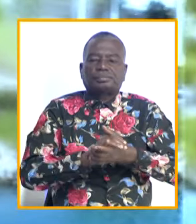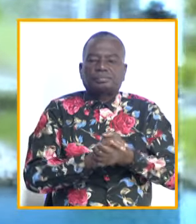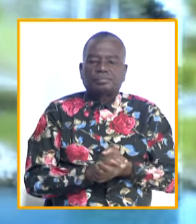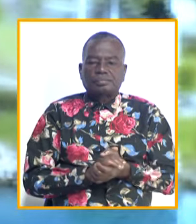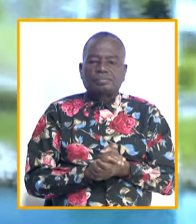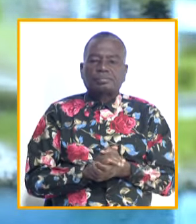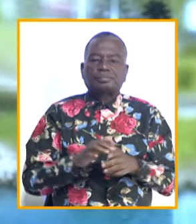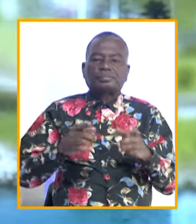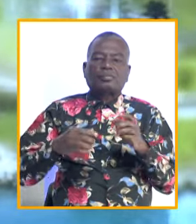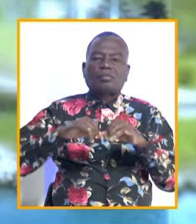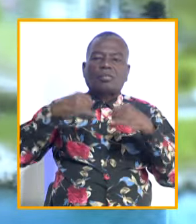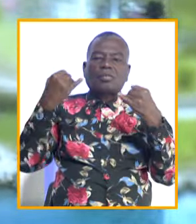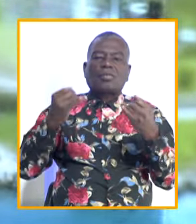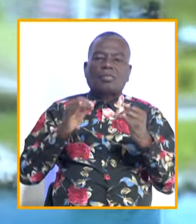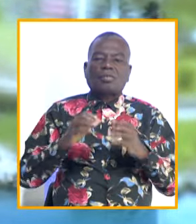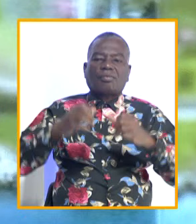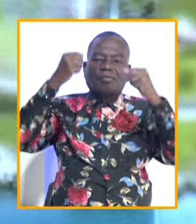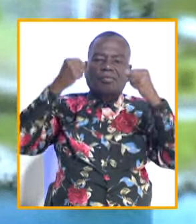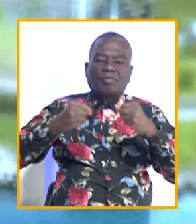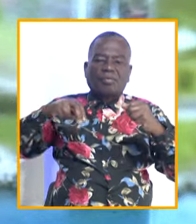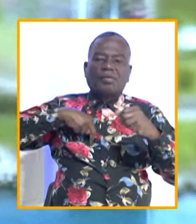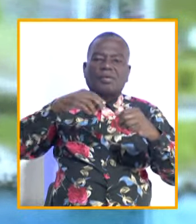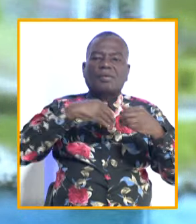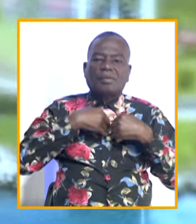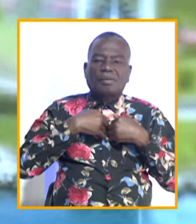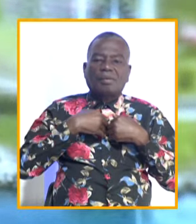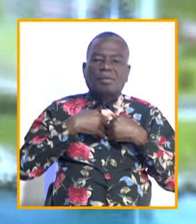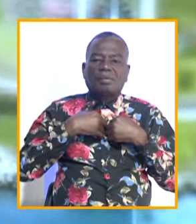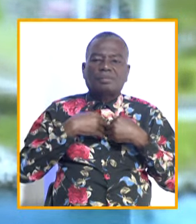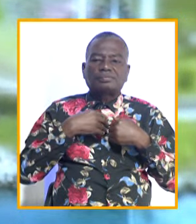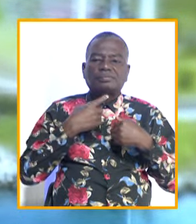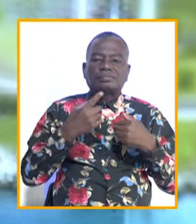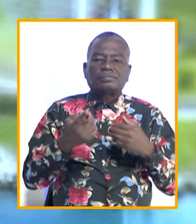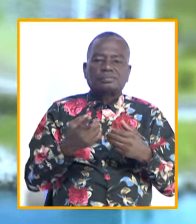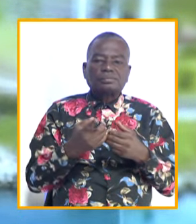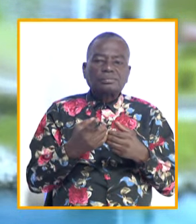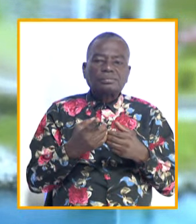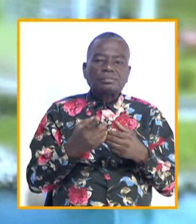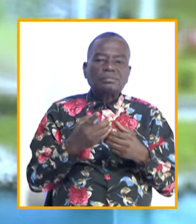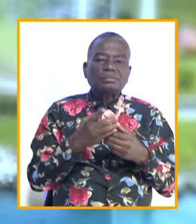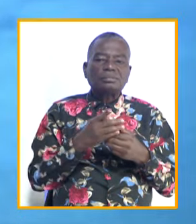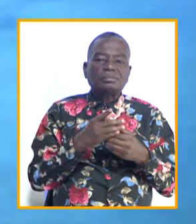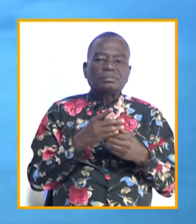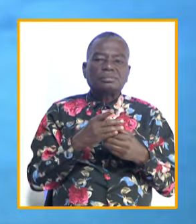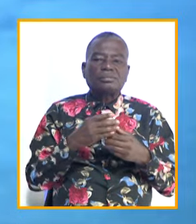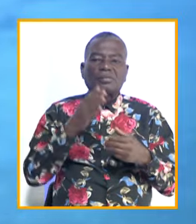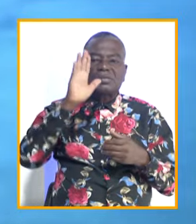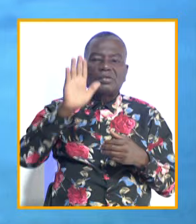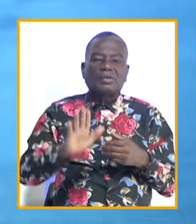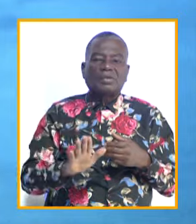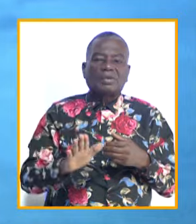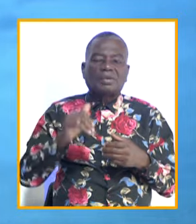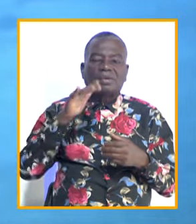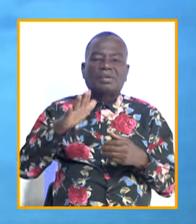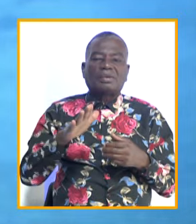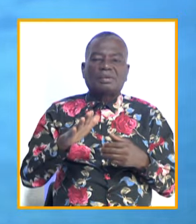Et voilà donc le journal du sport. Et nous avons sur ce plateau, ce vendredi, avec nous Jean-Sylvère Essot. Jean-Sylvère Essot, bonjour. Bonjour